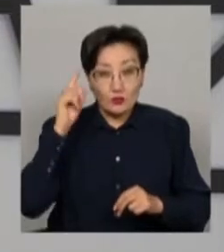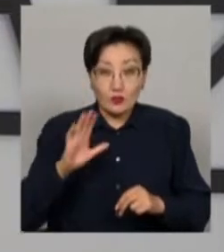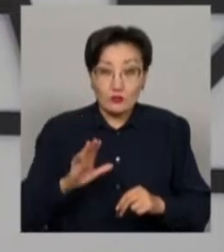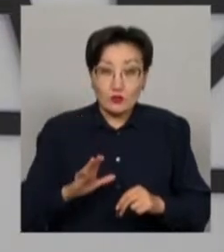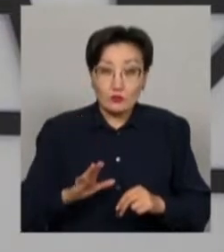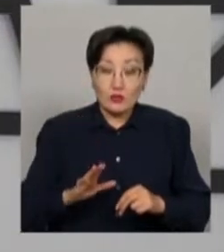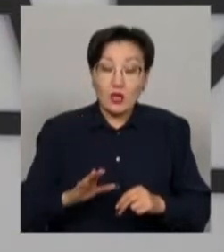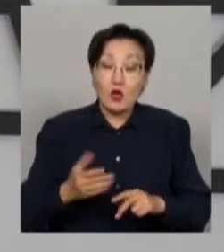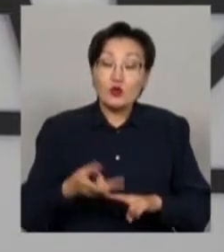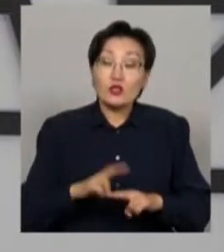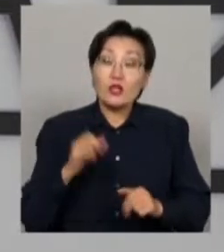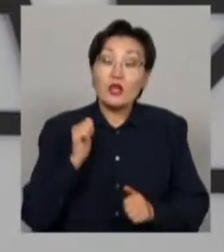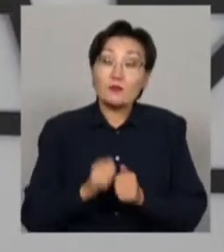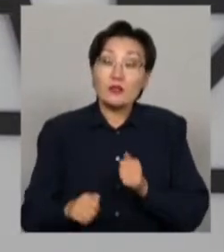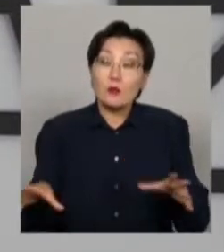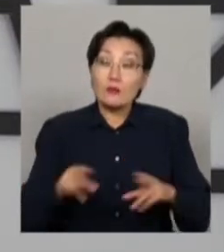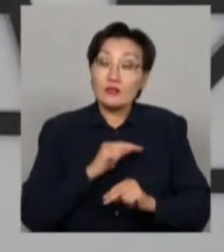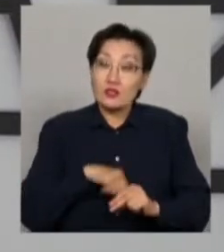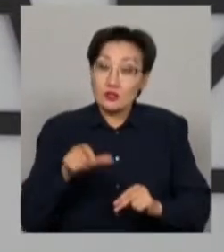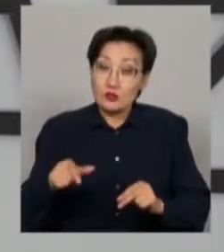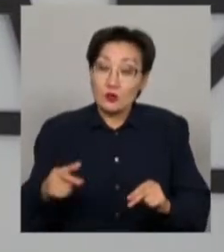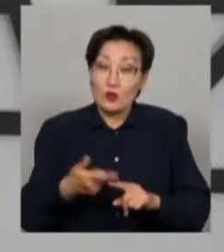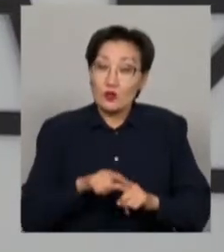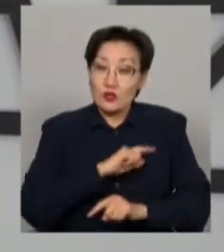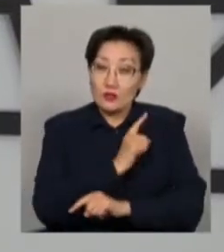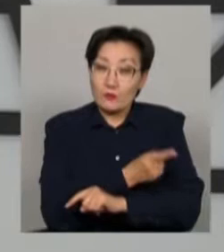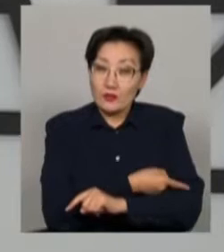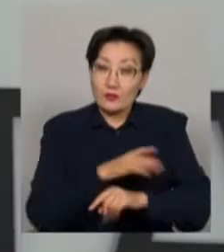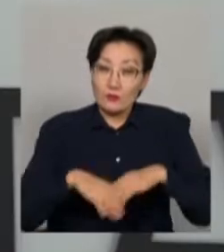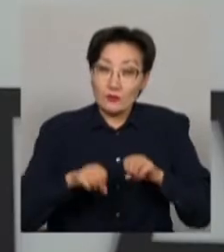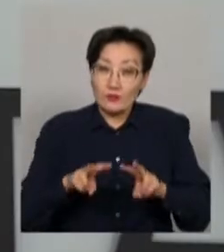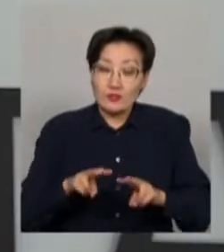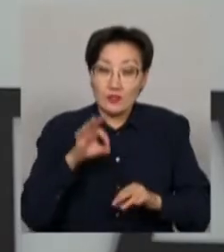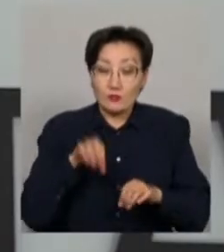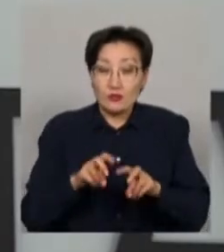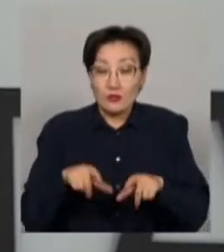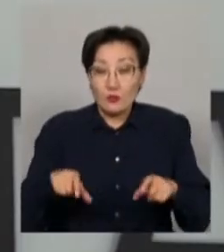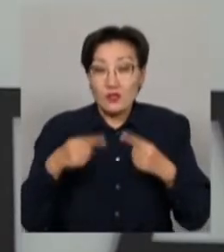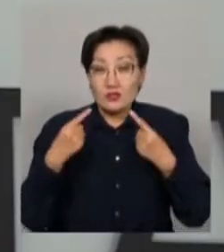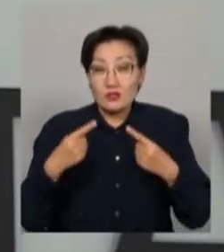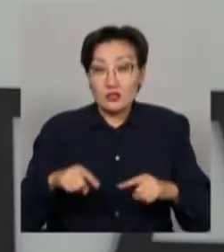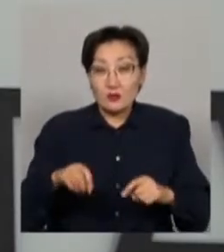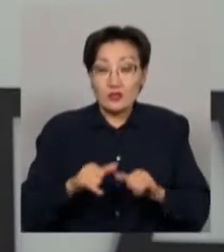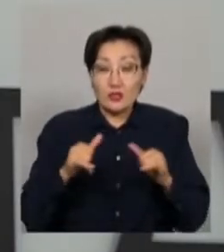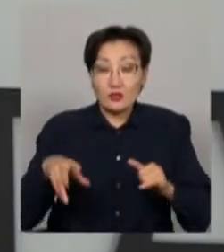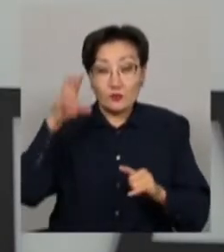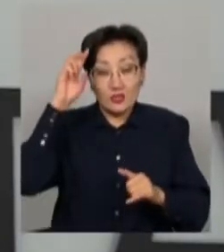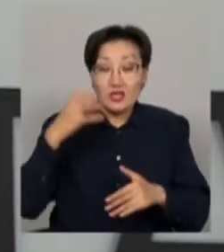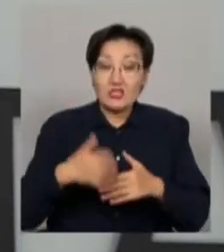Өйткені әрбір өзімнің әріптестерім өте мықты кәсіби маман болды. Қазақстан мен өзге де дамыған елдердің